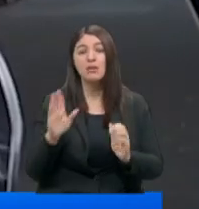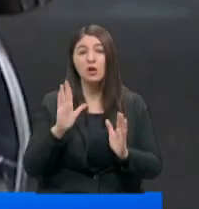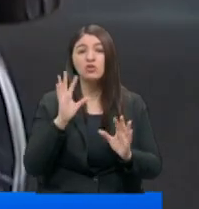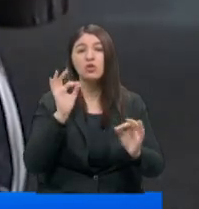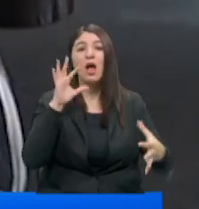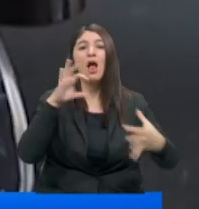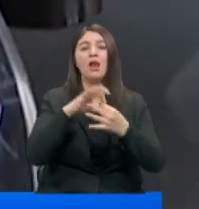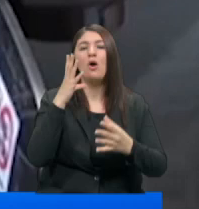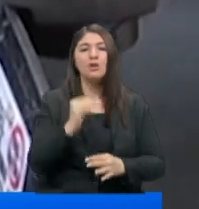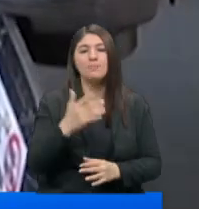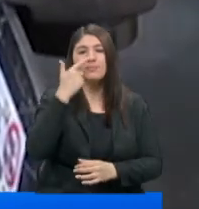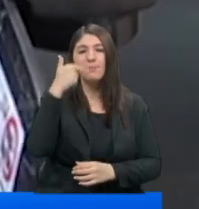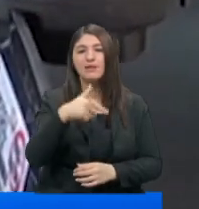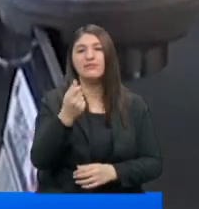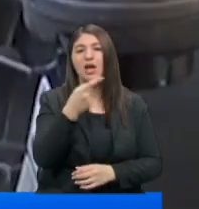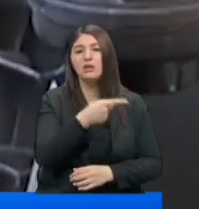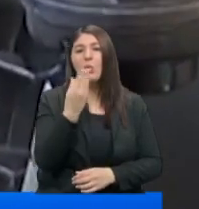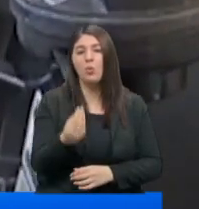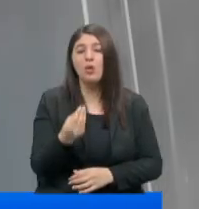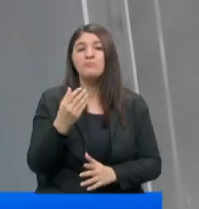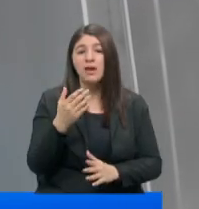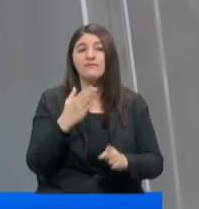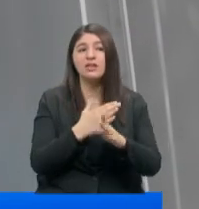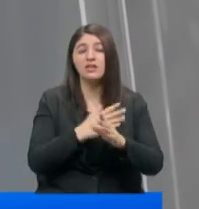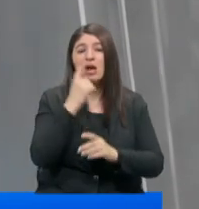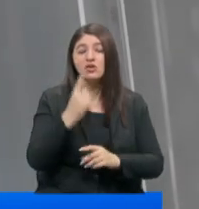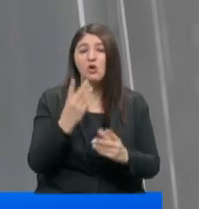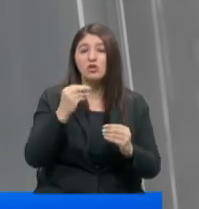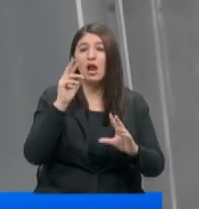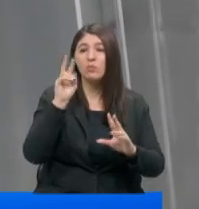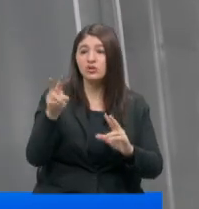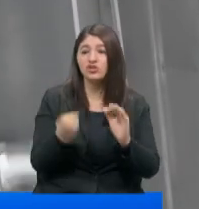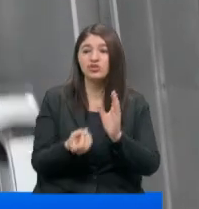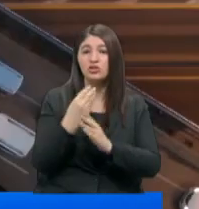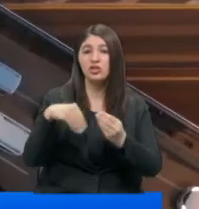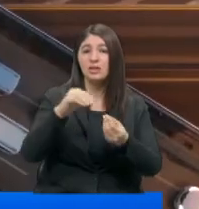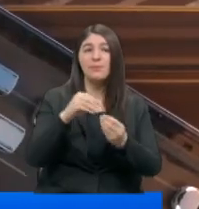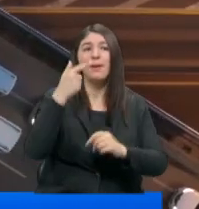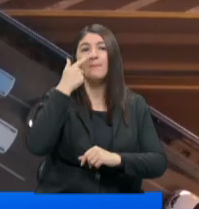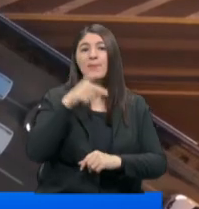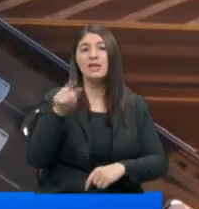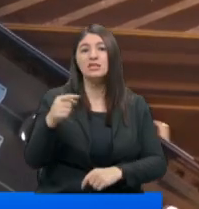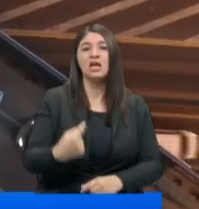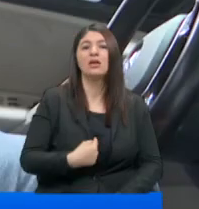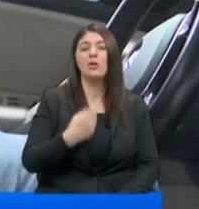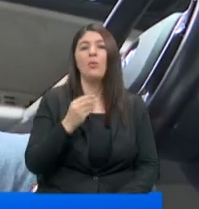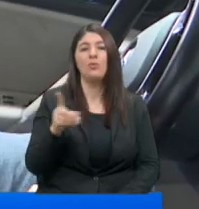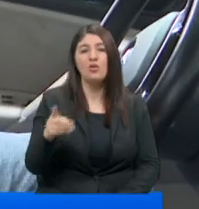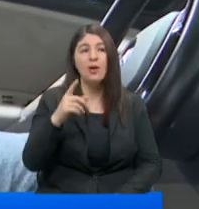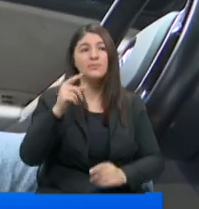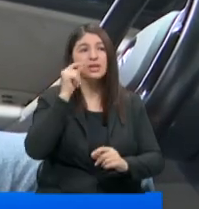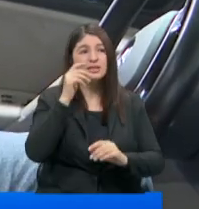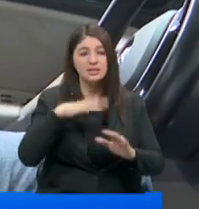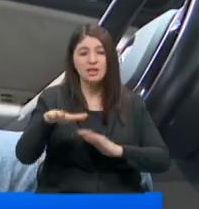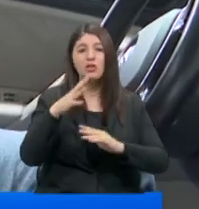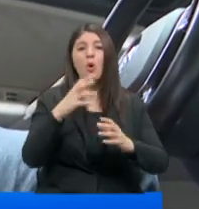doğrudan etkilenen ise akaryakıt fiyatları oluyor vatandaş ilk olarak yansımayı akaryakıt istasyonlarında hissediyor insanlar